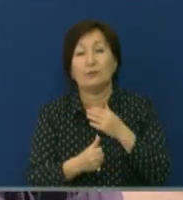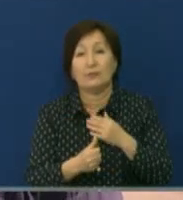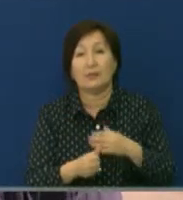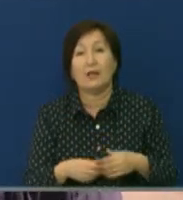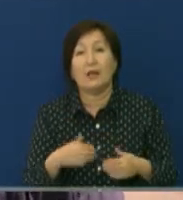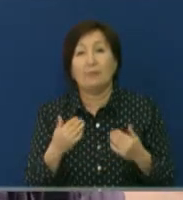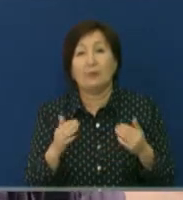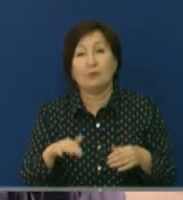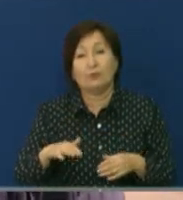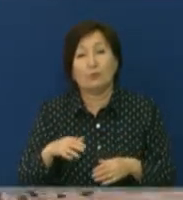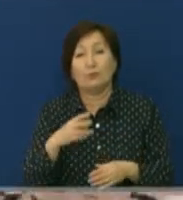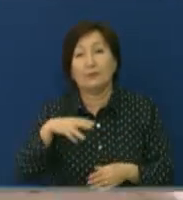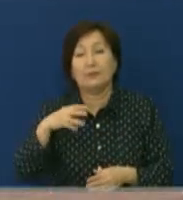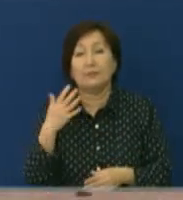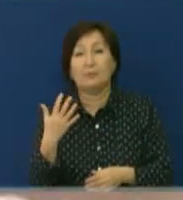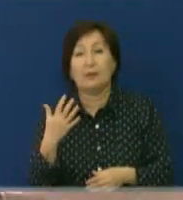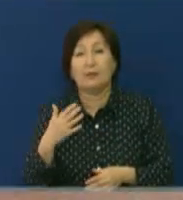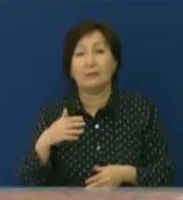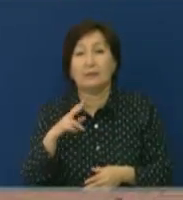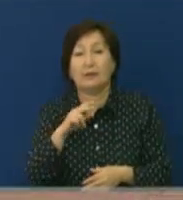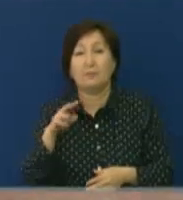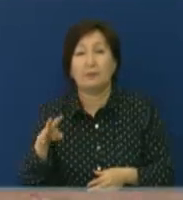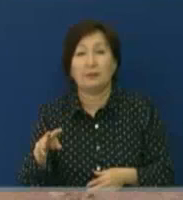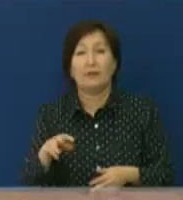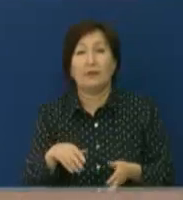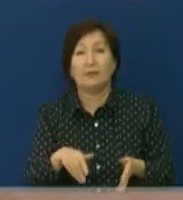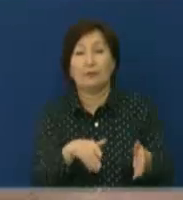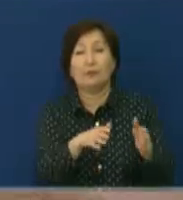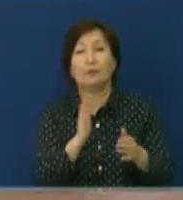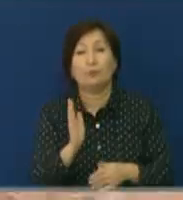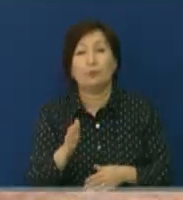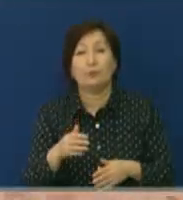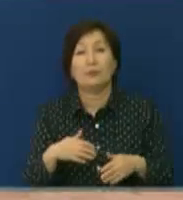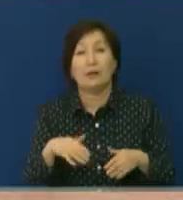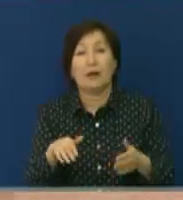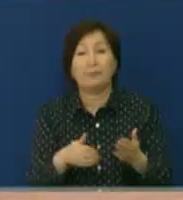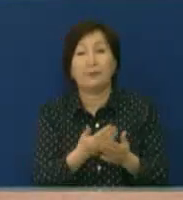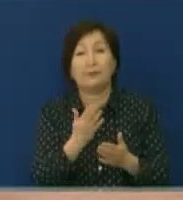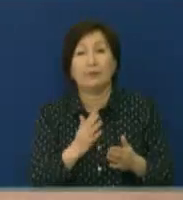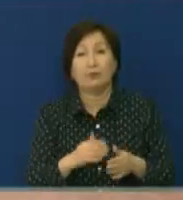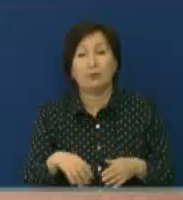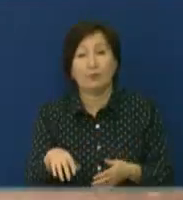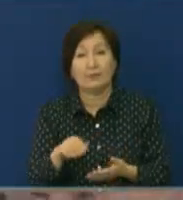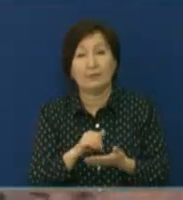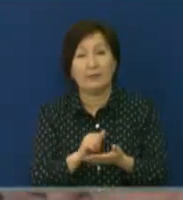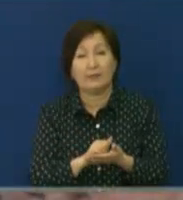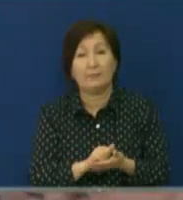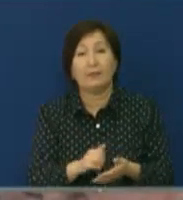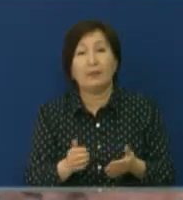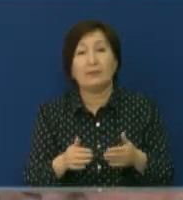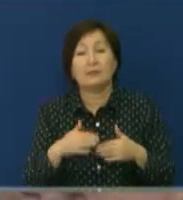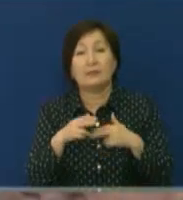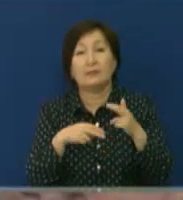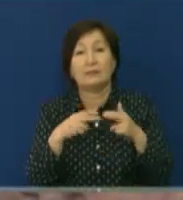35 км дорог наличие качественных дорог на окраинах семея актуальная проблема строительство новых требует